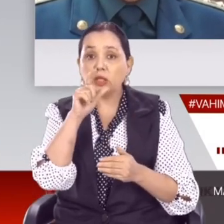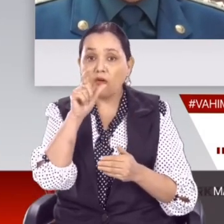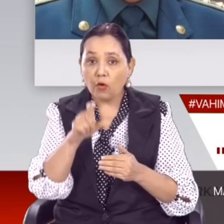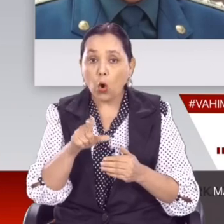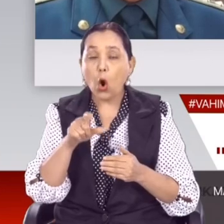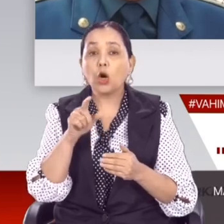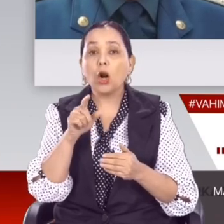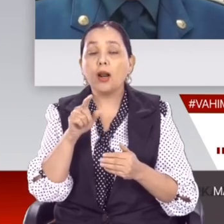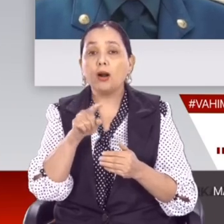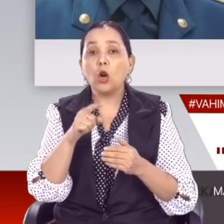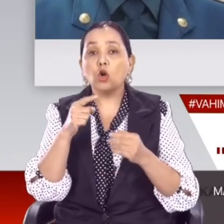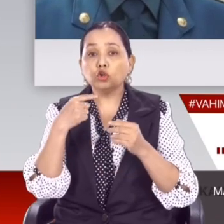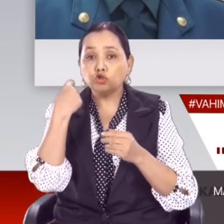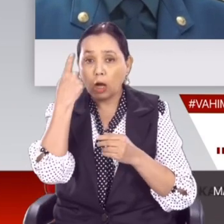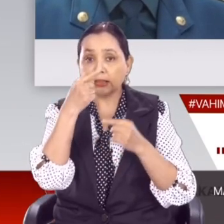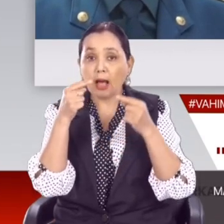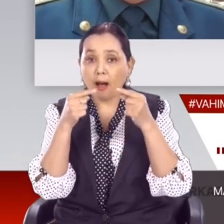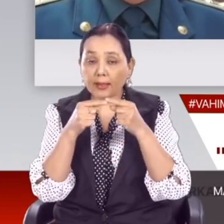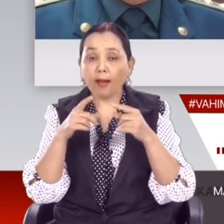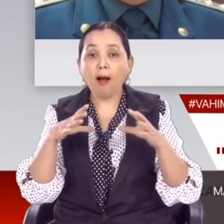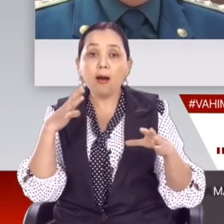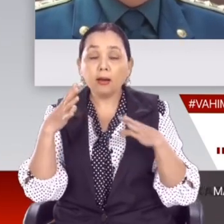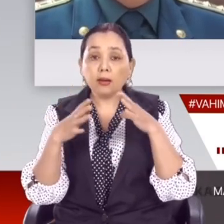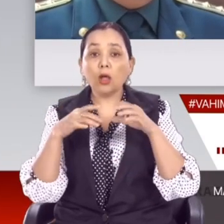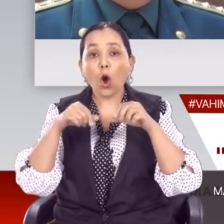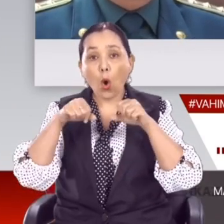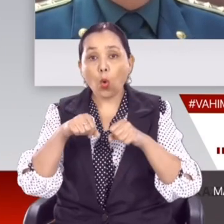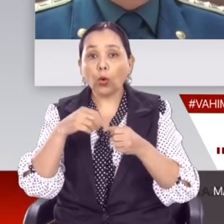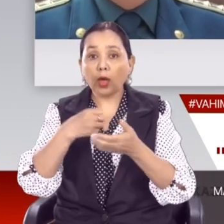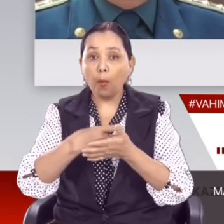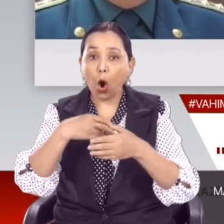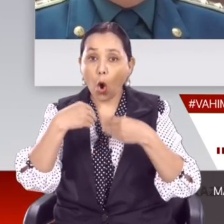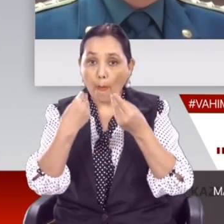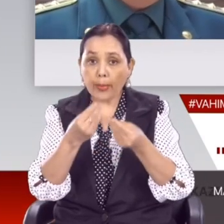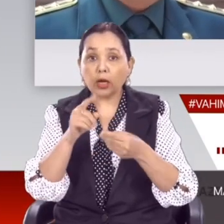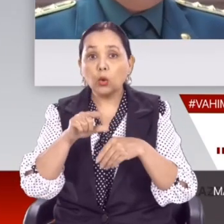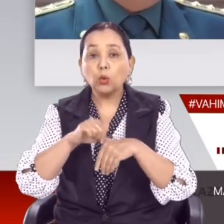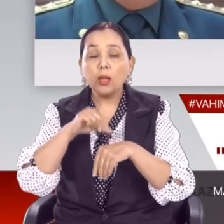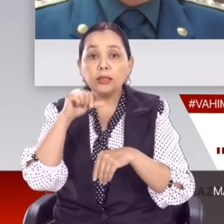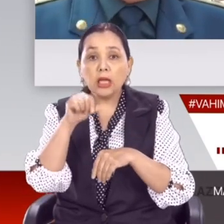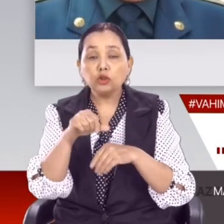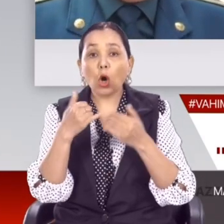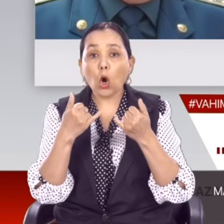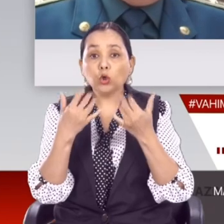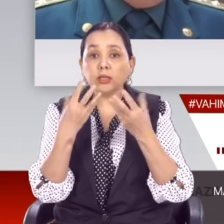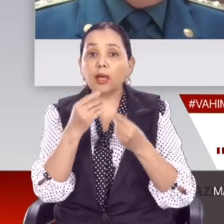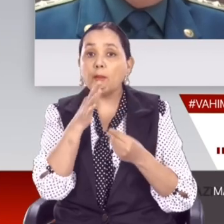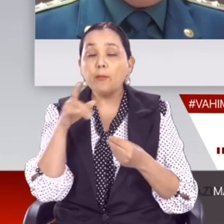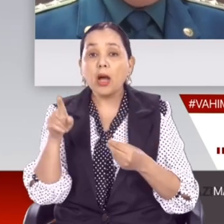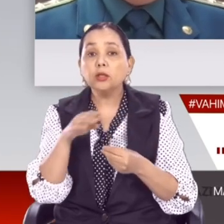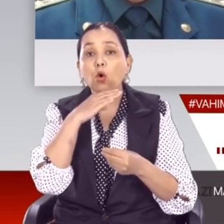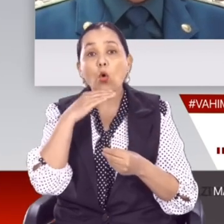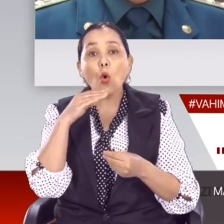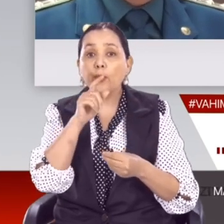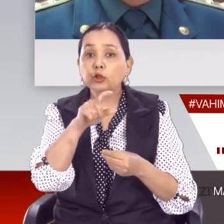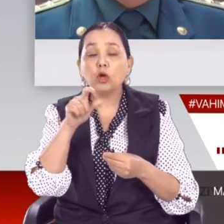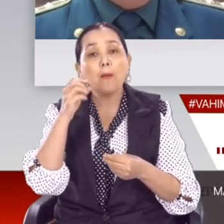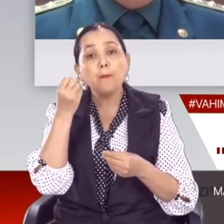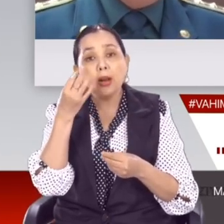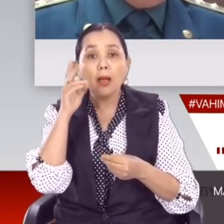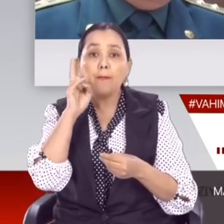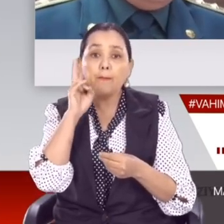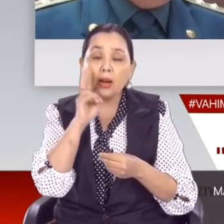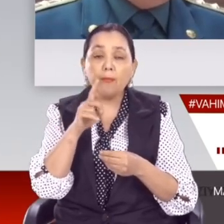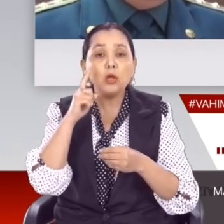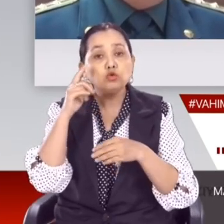O'zbekiston fuqarolari, ularni biz shaxsini aniqladik, ularning xatti-harakatiga huquqiy baho beriladi. Undan tashqari, hozir paytda ko'pchilik fuqarolarimiz